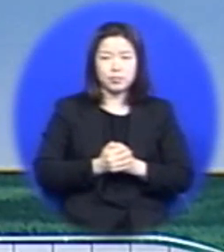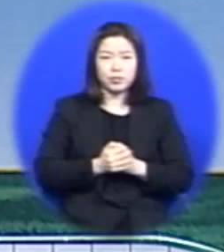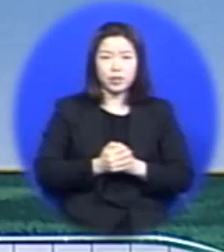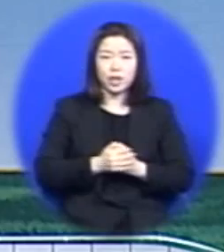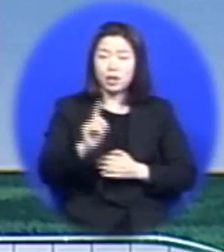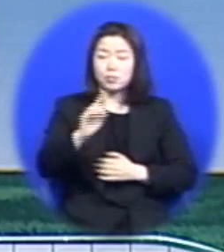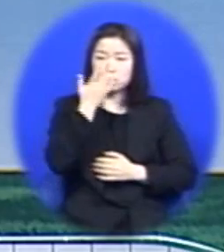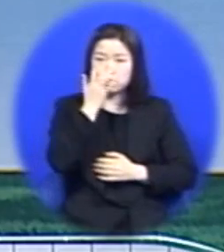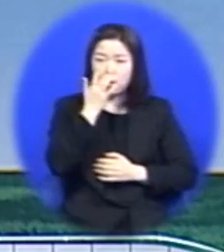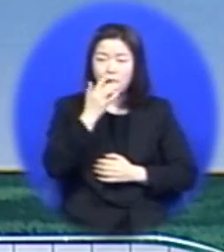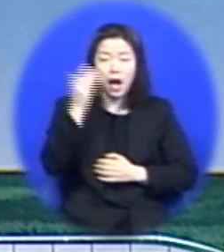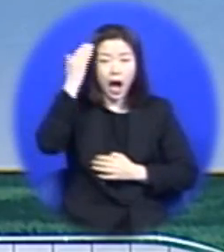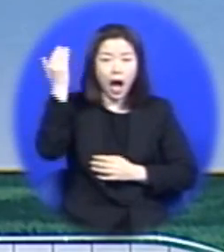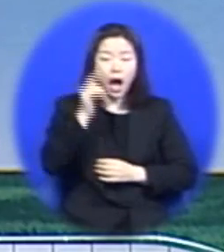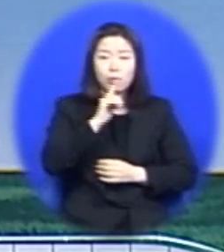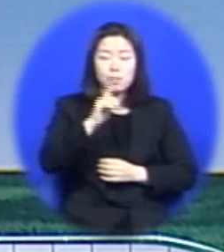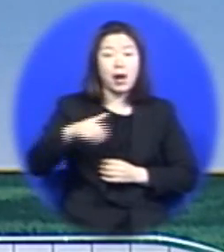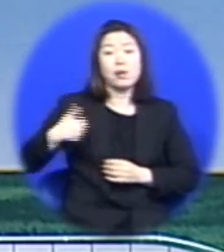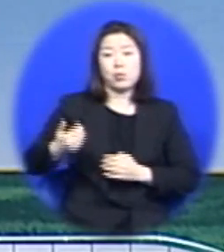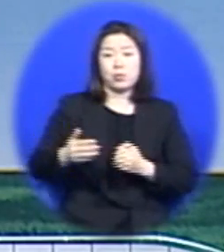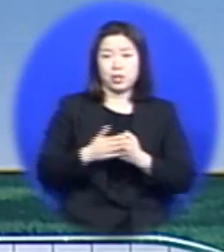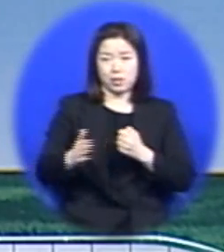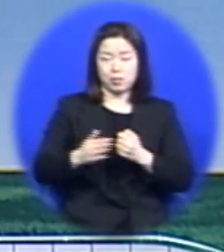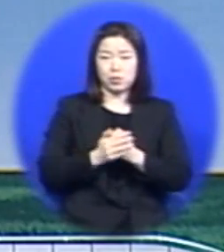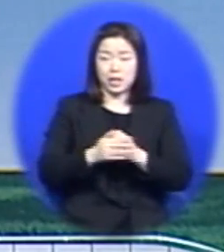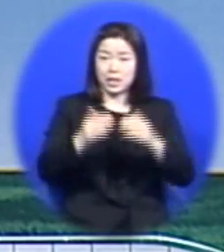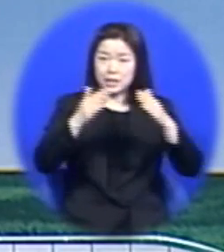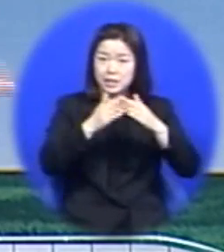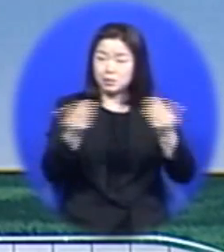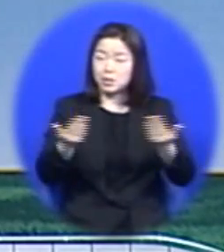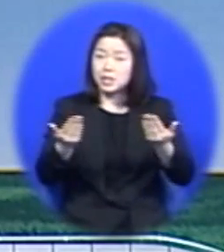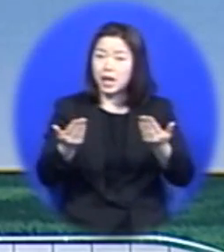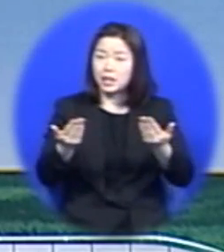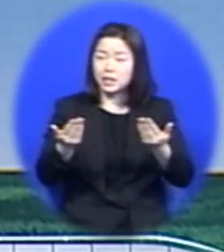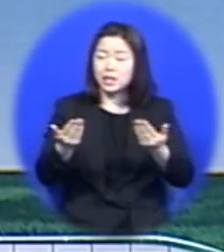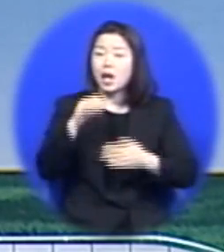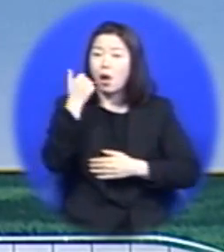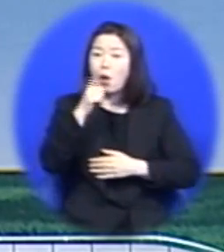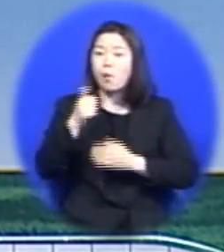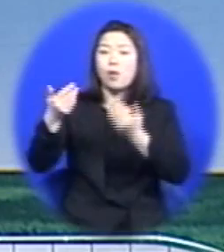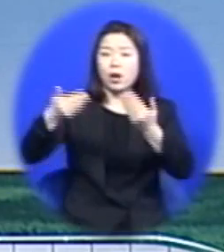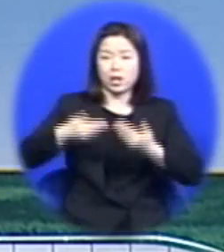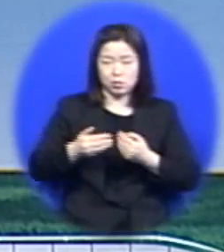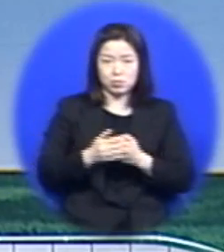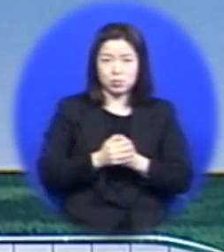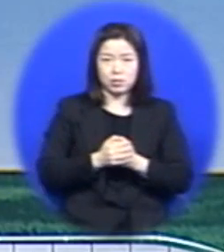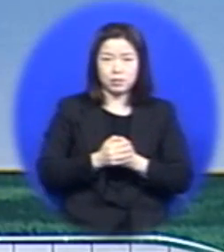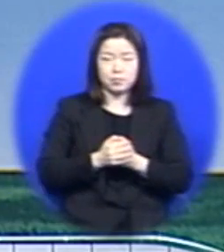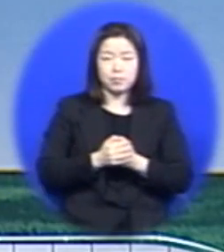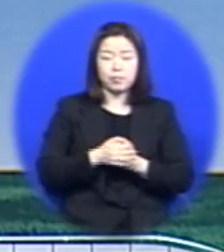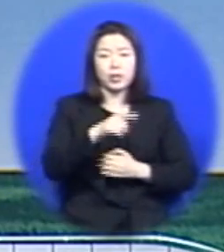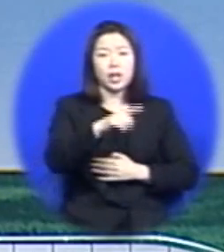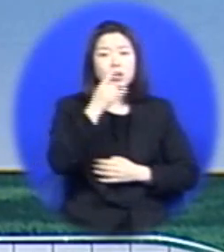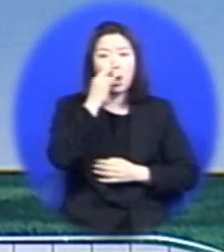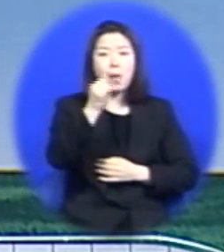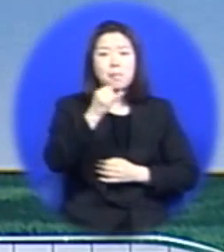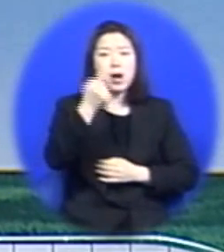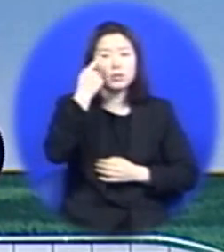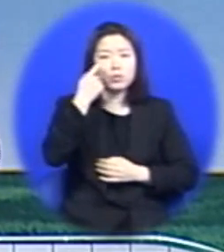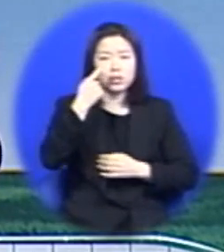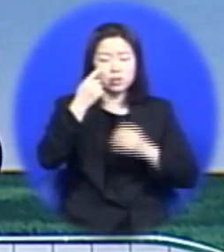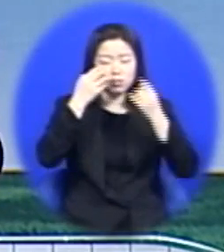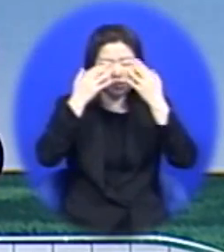무슨 말인지 한국말을 못 알아들으니까 집에서 일하는 분이 통역을 해 주었어요. 그 엄마의 눈에서